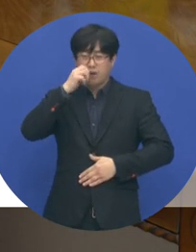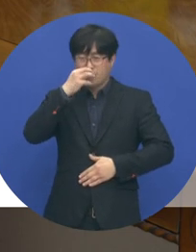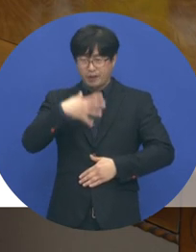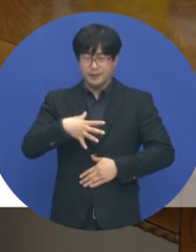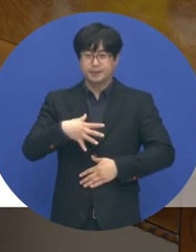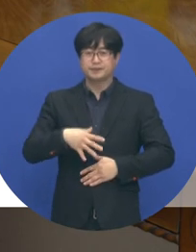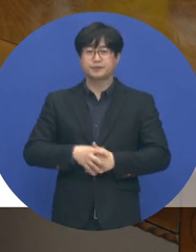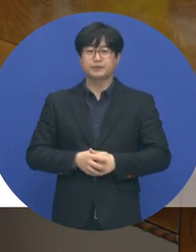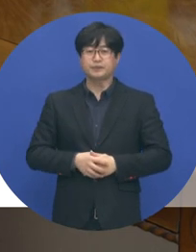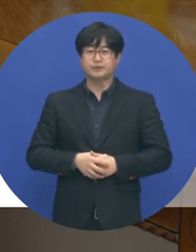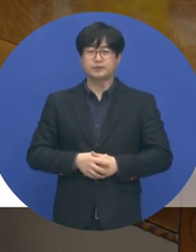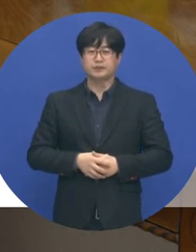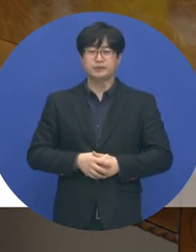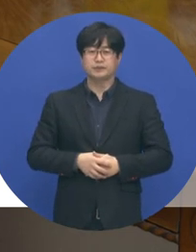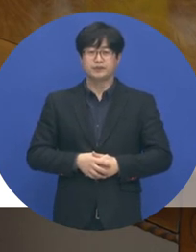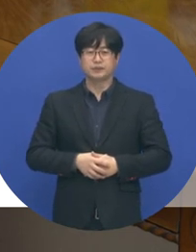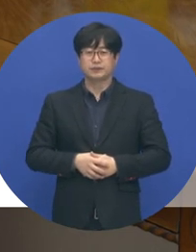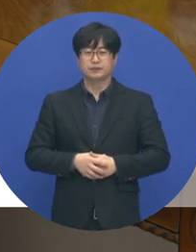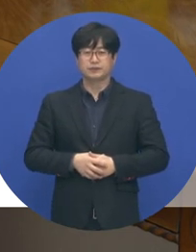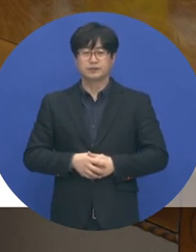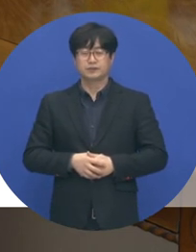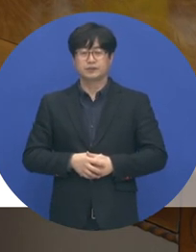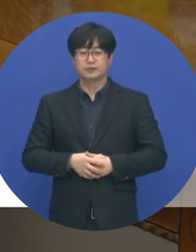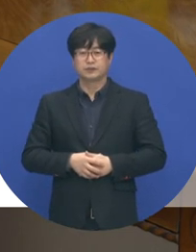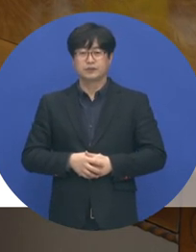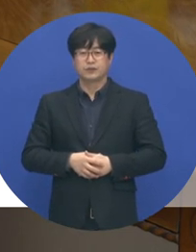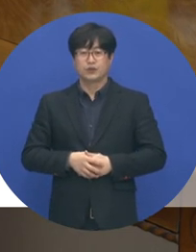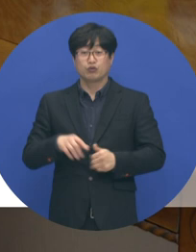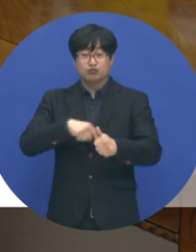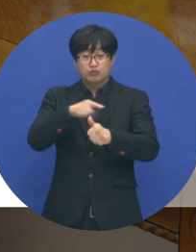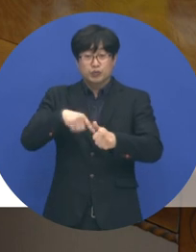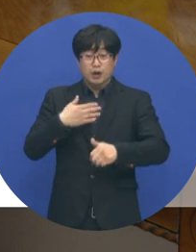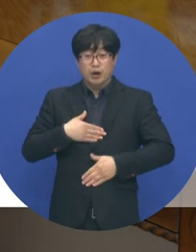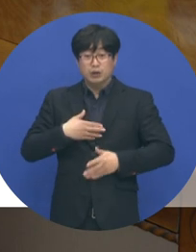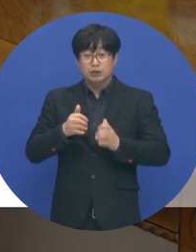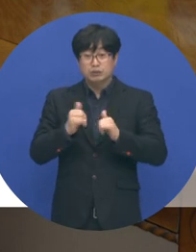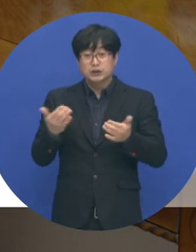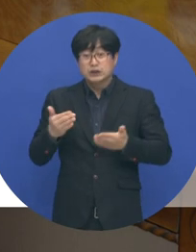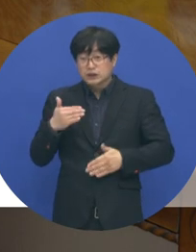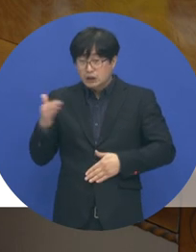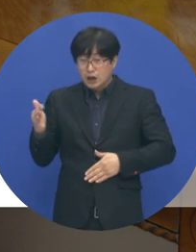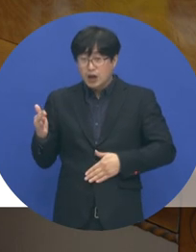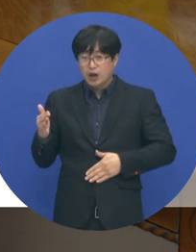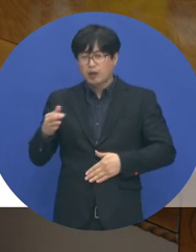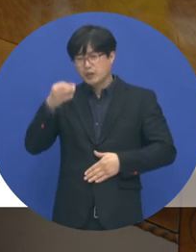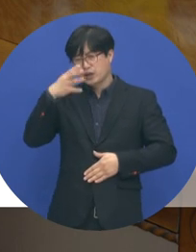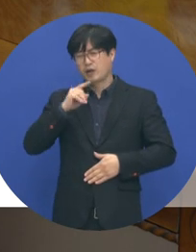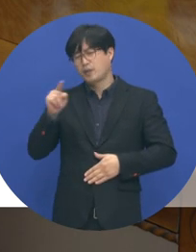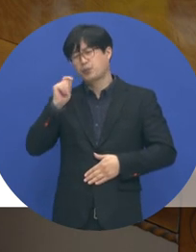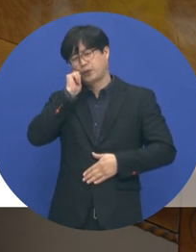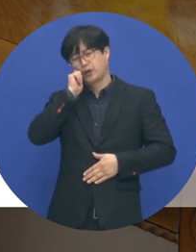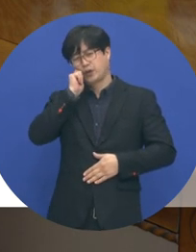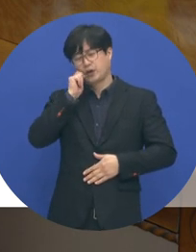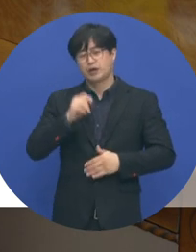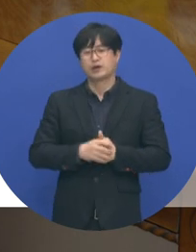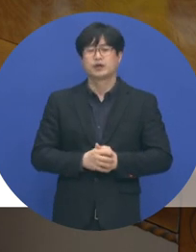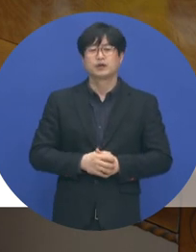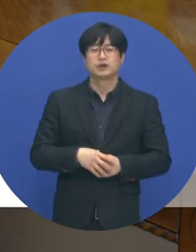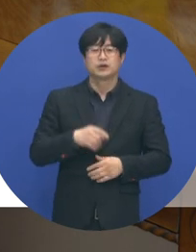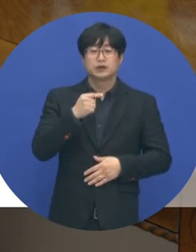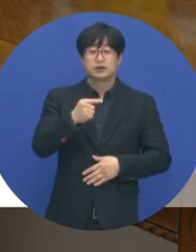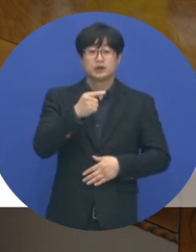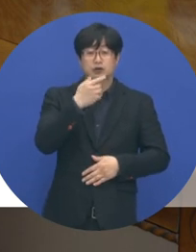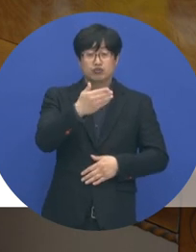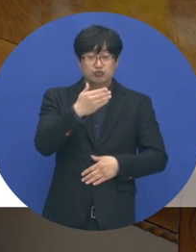올라내리기 힘들으니까 다 이제 출퇴근해야 되니까 내가 또 미안해서 얘기할 수도